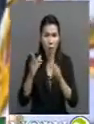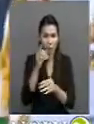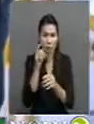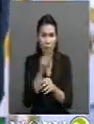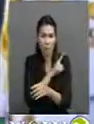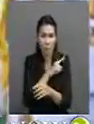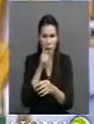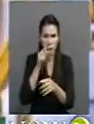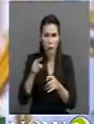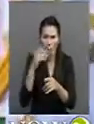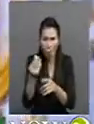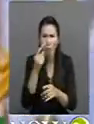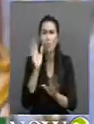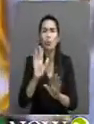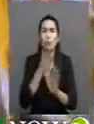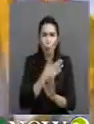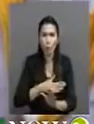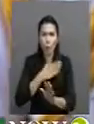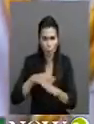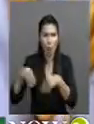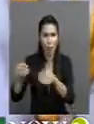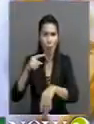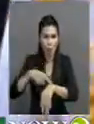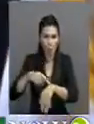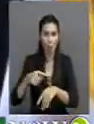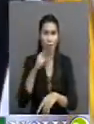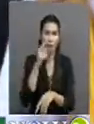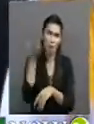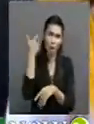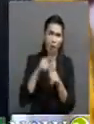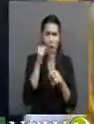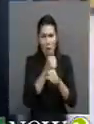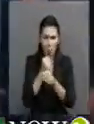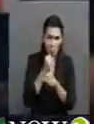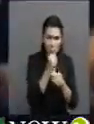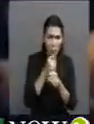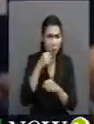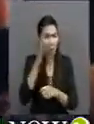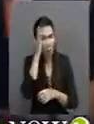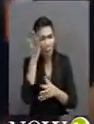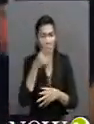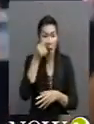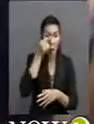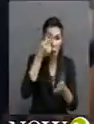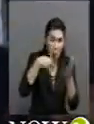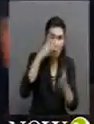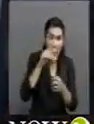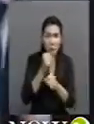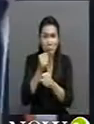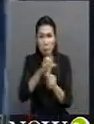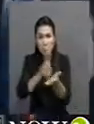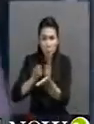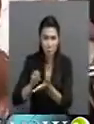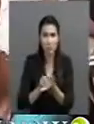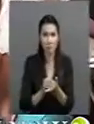จ้าหน้าที่ต้องให้เวลาก่อนที่ผ่านมาก็ทำงานกันไม่ได้หลับไม่ได้นอนอยู่แล้ว ส่วนฝั่งของคุณวิษณุเครืองามรองนายกรัฐ